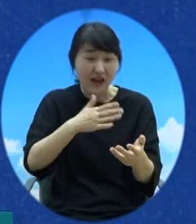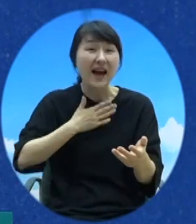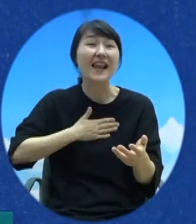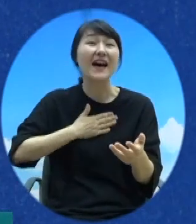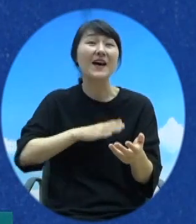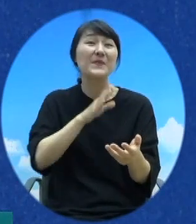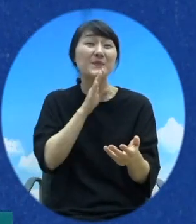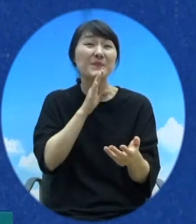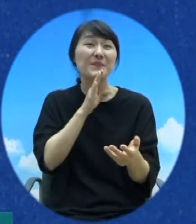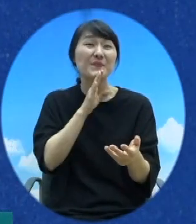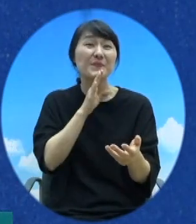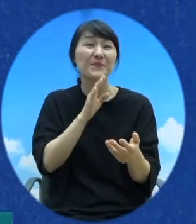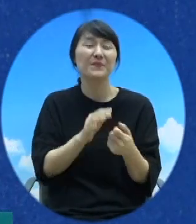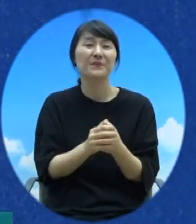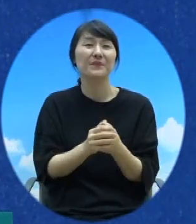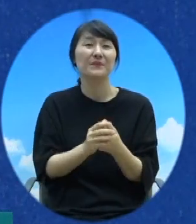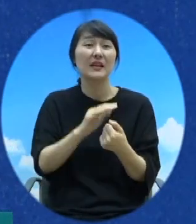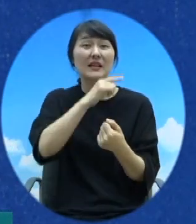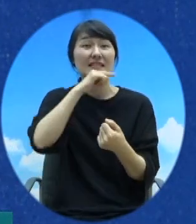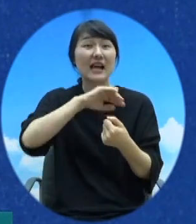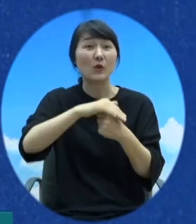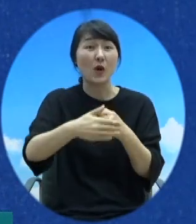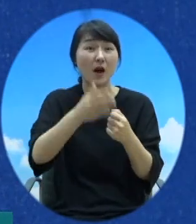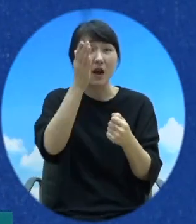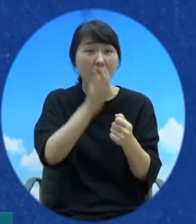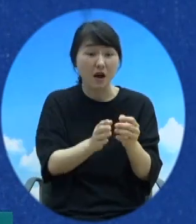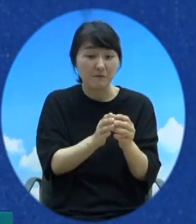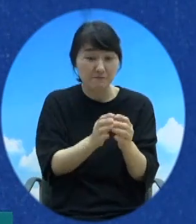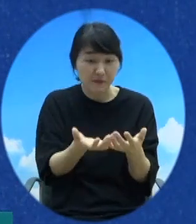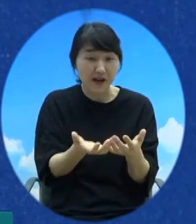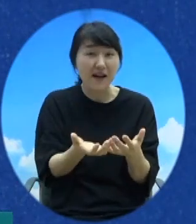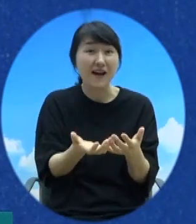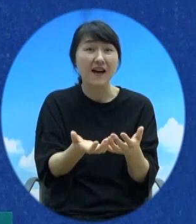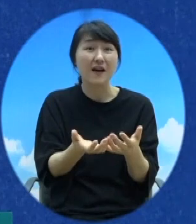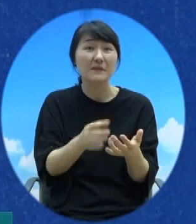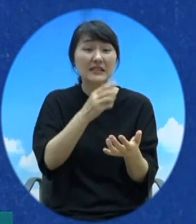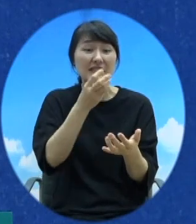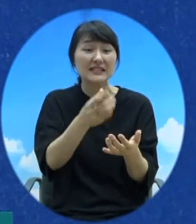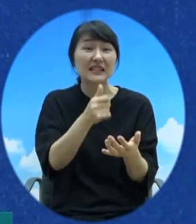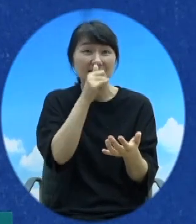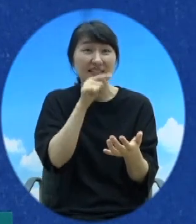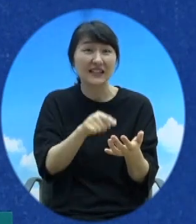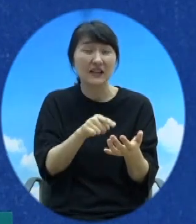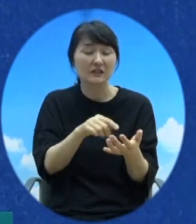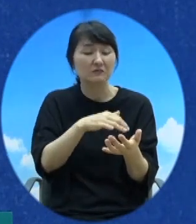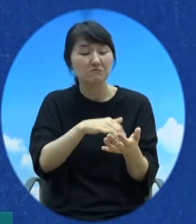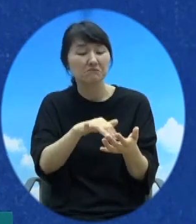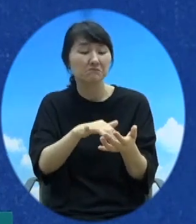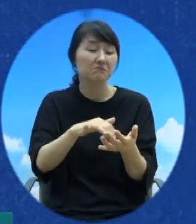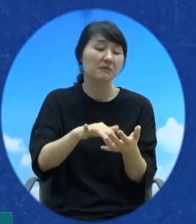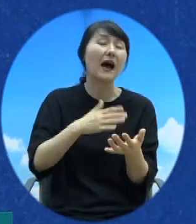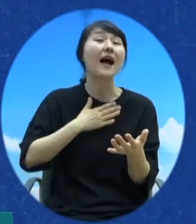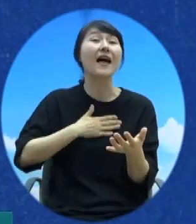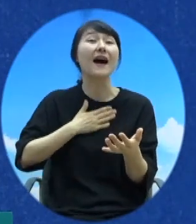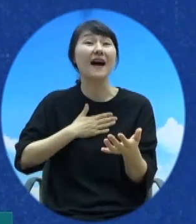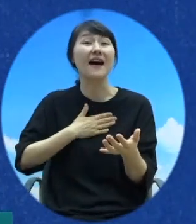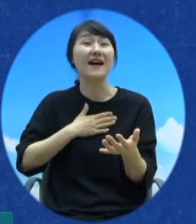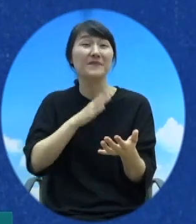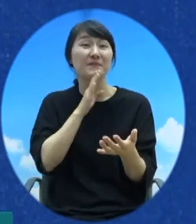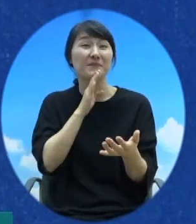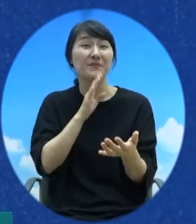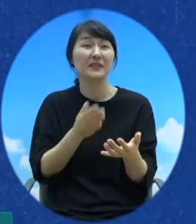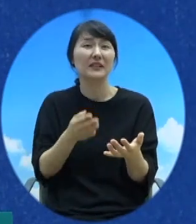있는지는 누구나 알 수 있죠. 그렇죠? 우리가 사과를 쪼개면 그 안에 씨앗이 있습니다. 그 그 씨앗이 몇 개인지는 누구나 알 수